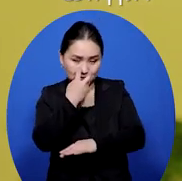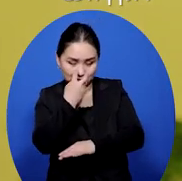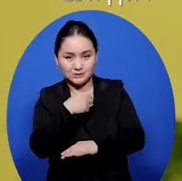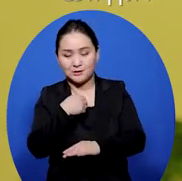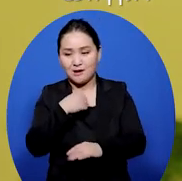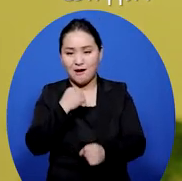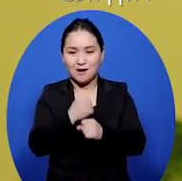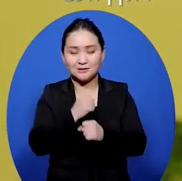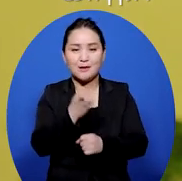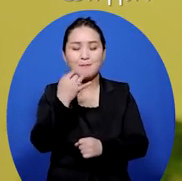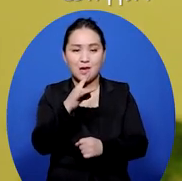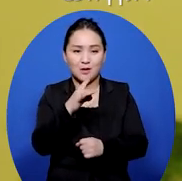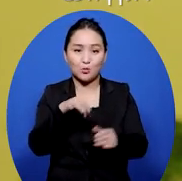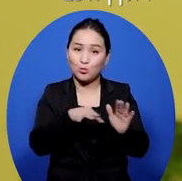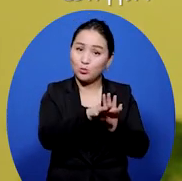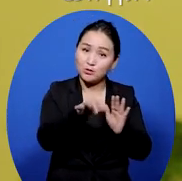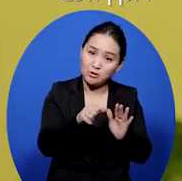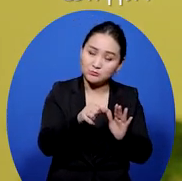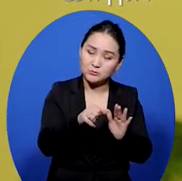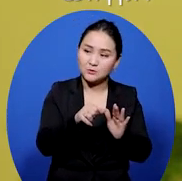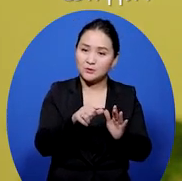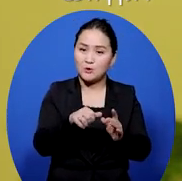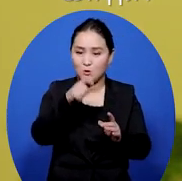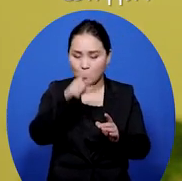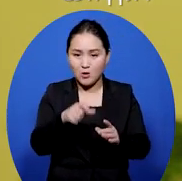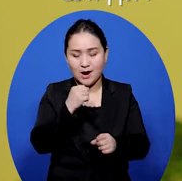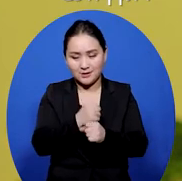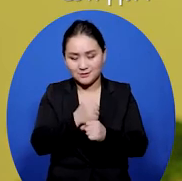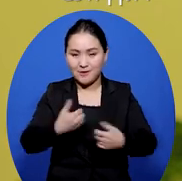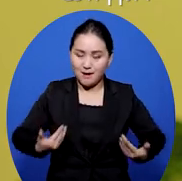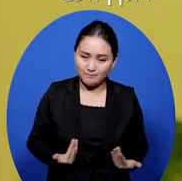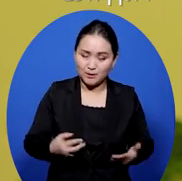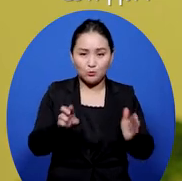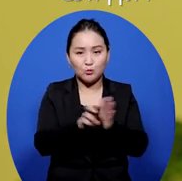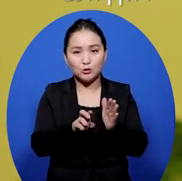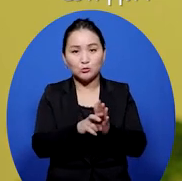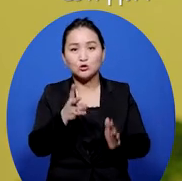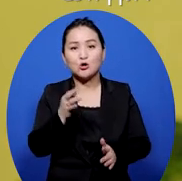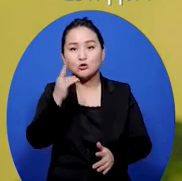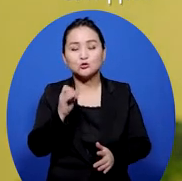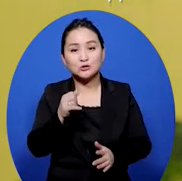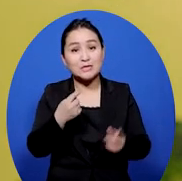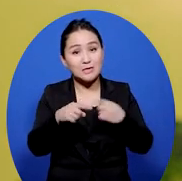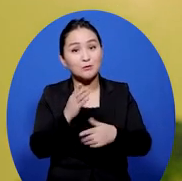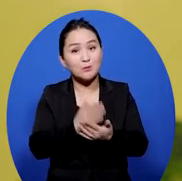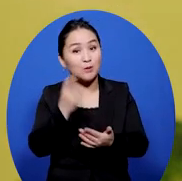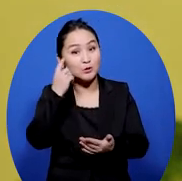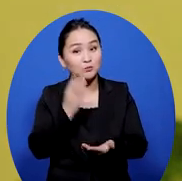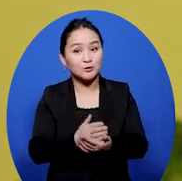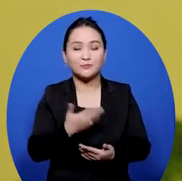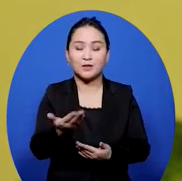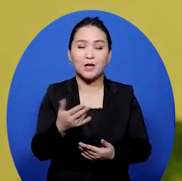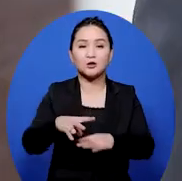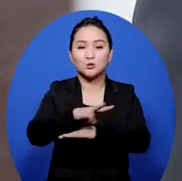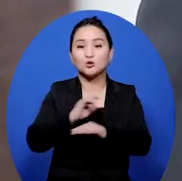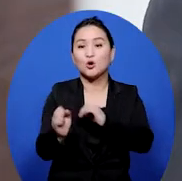хүртээмж олдоц гэдэг ч юм уу хүн ажиллаж амьдрах боломж нөхцөл илүү байдаг болов уу гэж бодож байна. Та энэ нутгийн орны